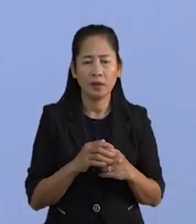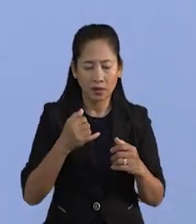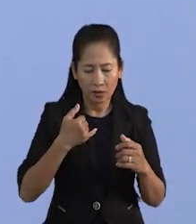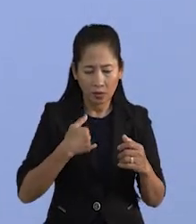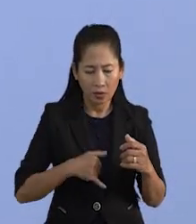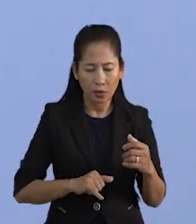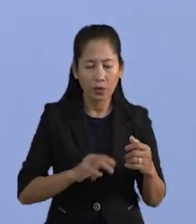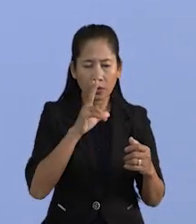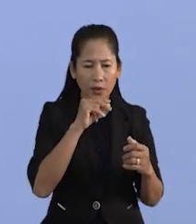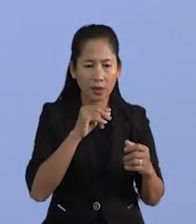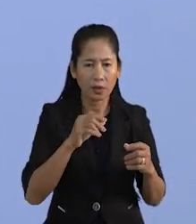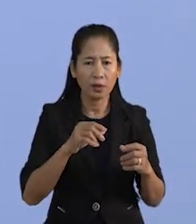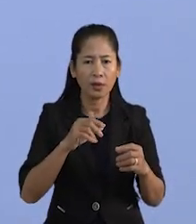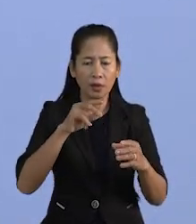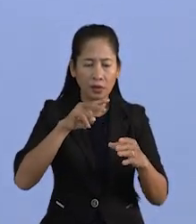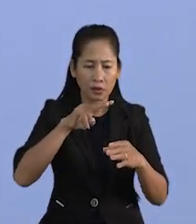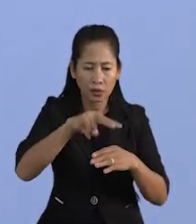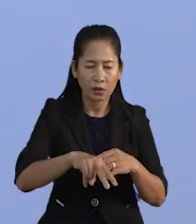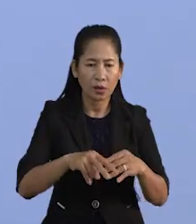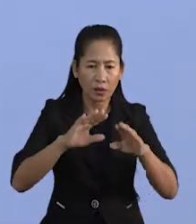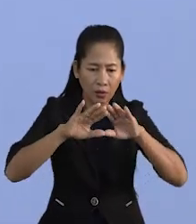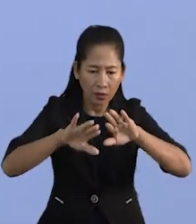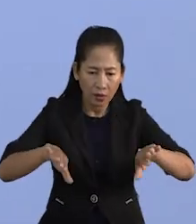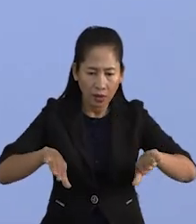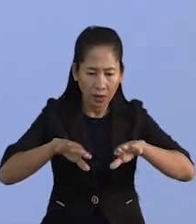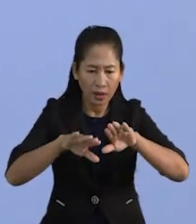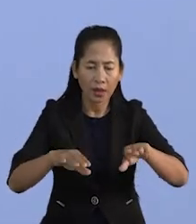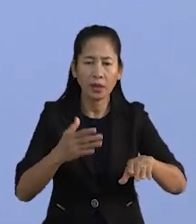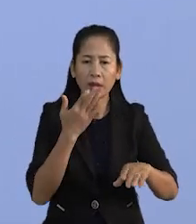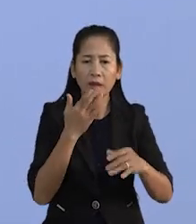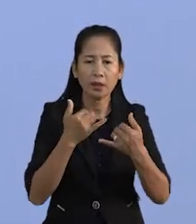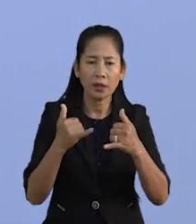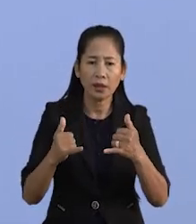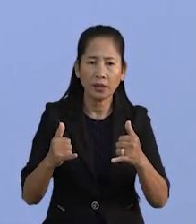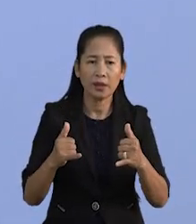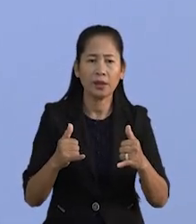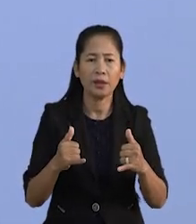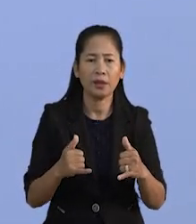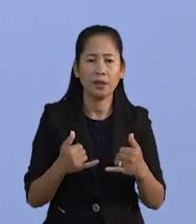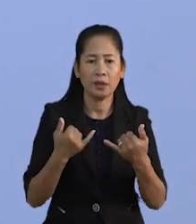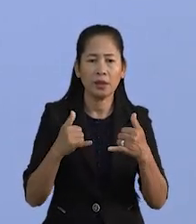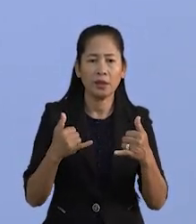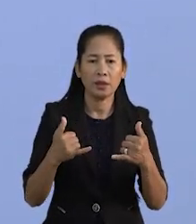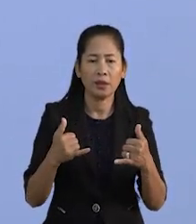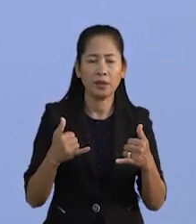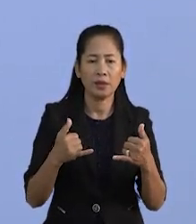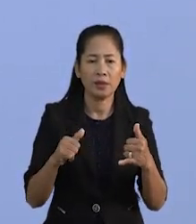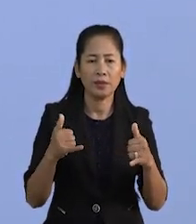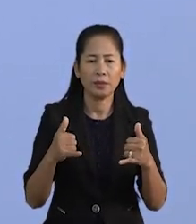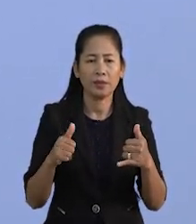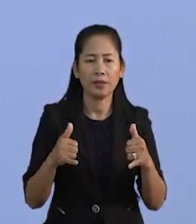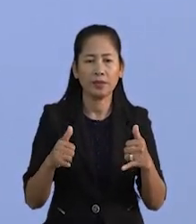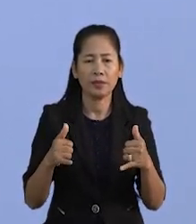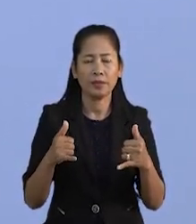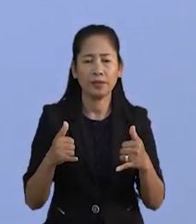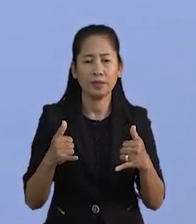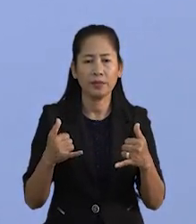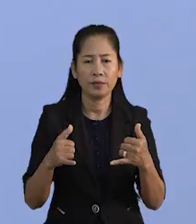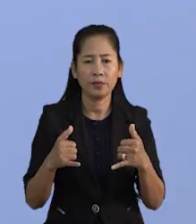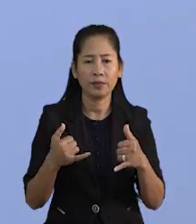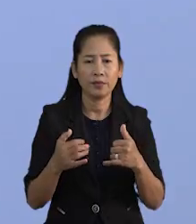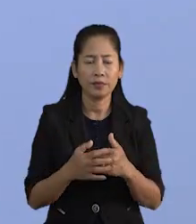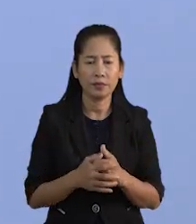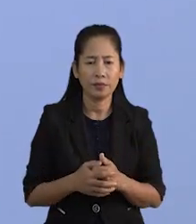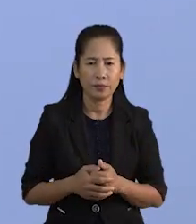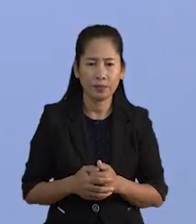ទានាំគ្នាចុះហែលទឹកលេងកំសាន្តបាទទៅដល់កន្លែងទឹកហើយកូនទាណាហែលទឹកលេង